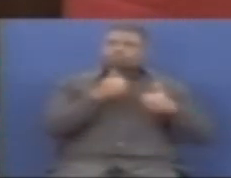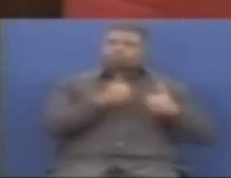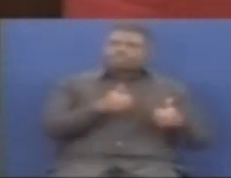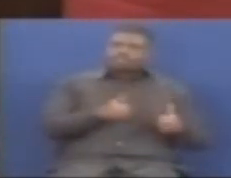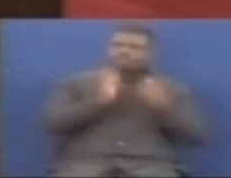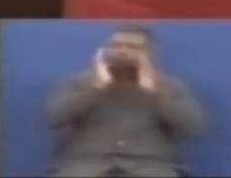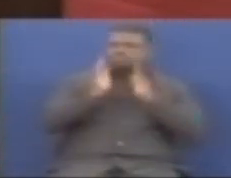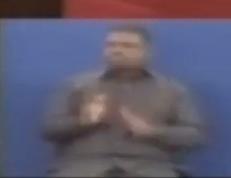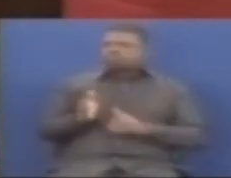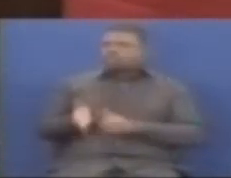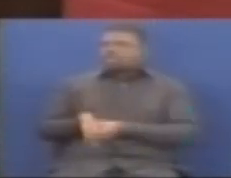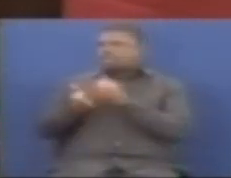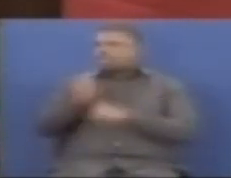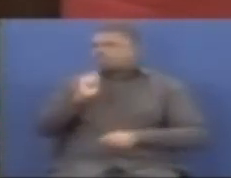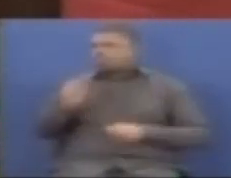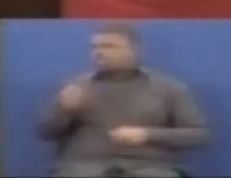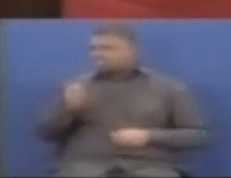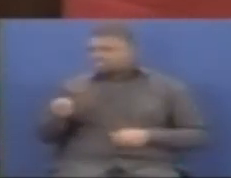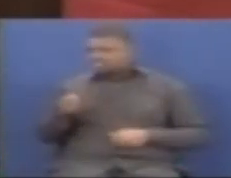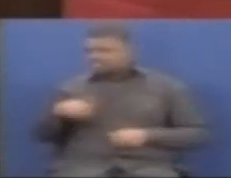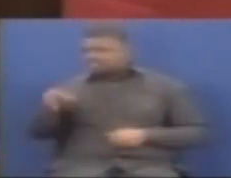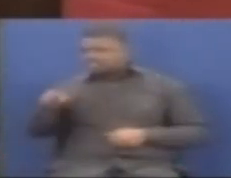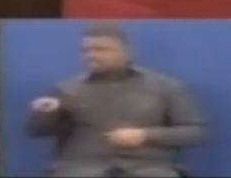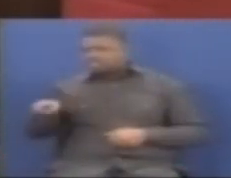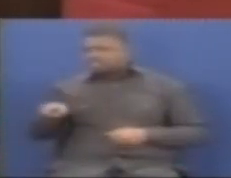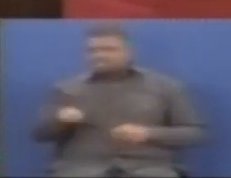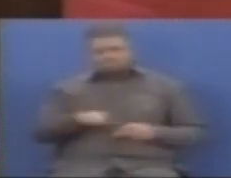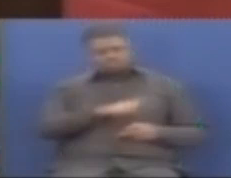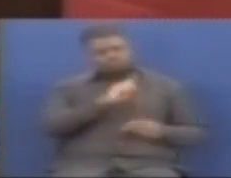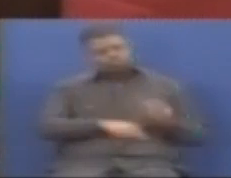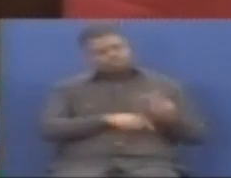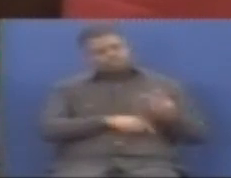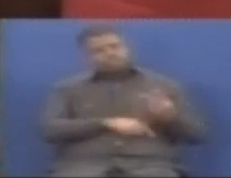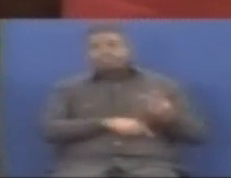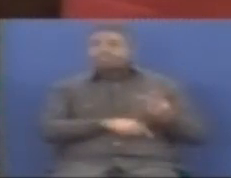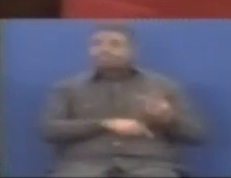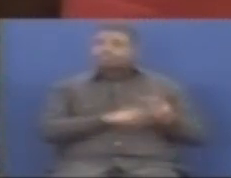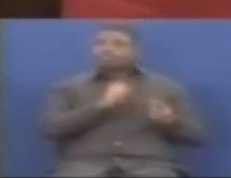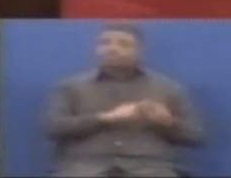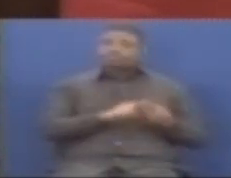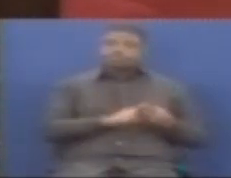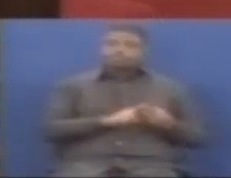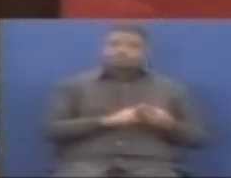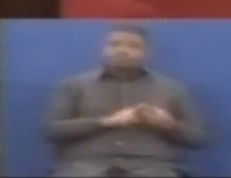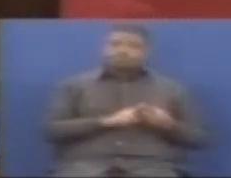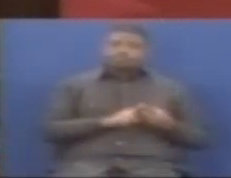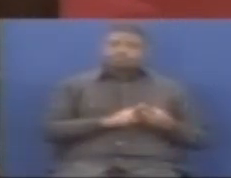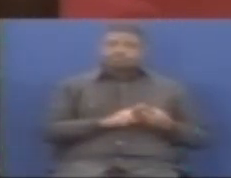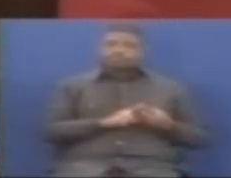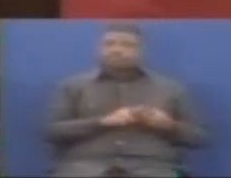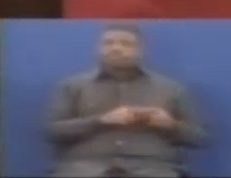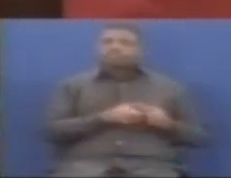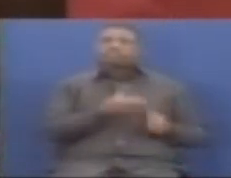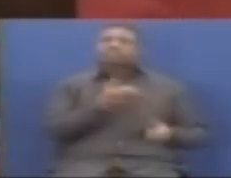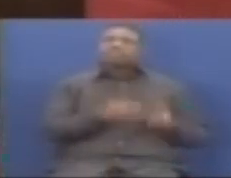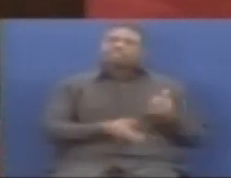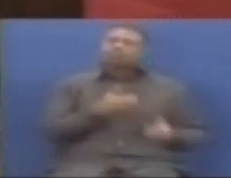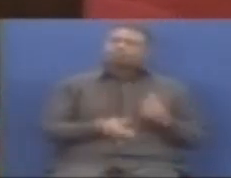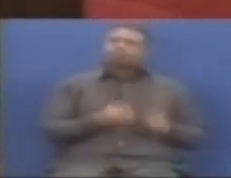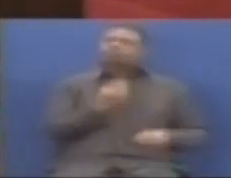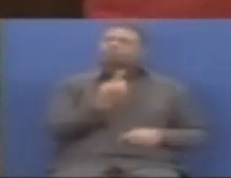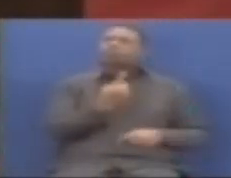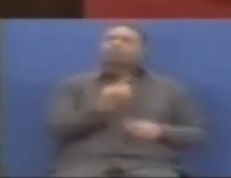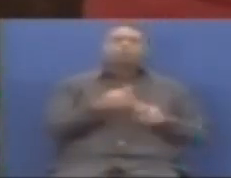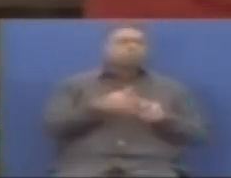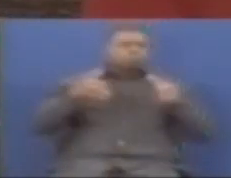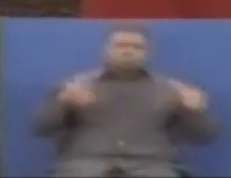Mheshimiwa Naibu Waziri, na maswali madogo mawili ya nyongeza. Swali la kwanza, moja ya changamoto kubwa